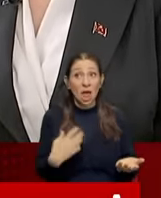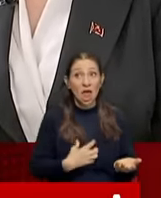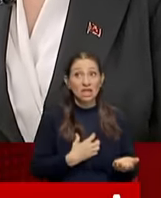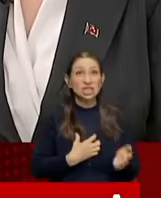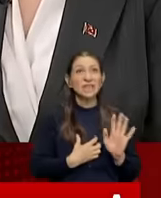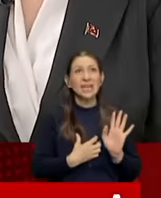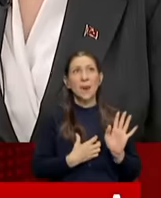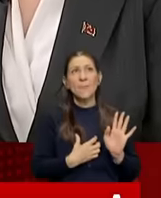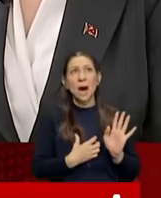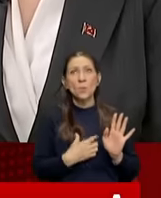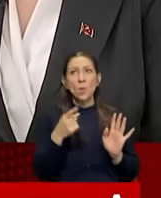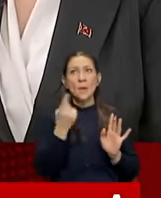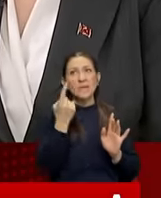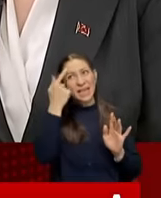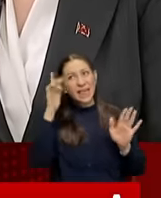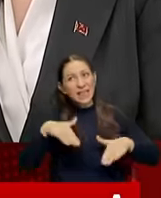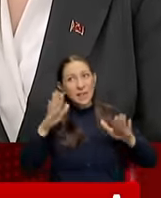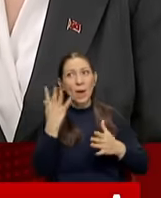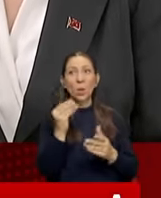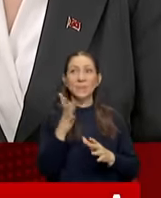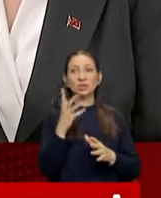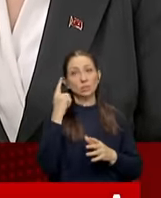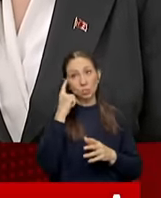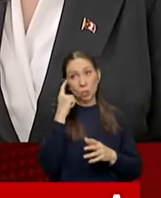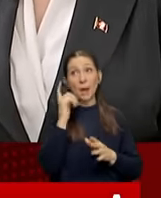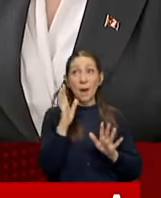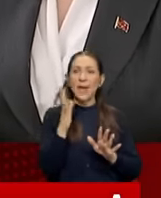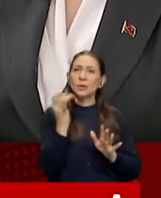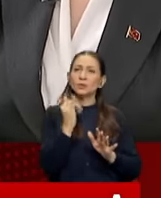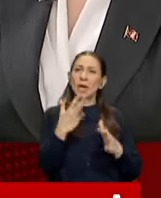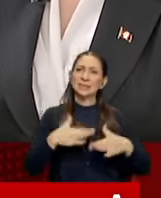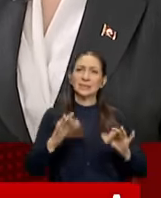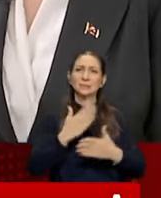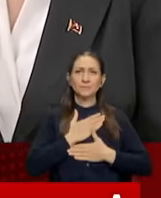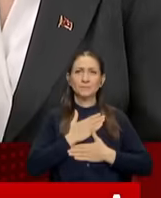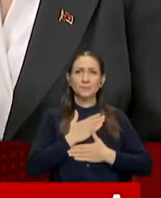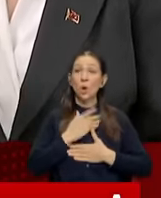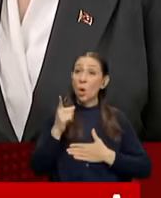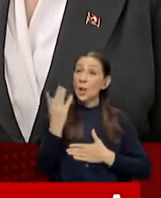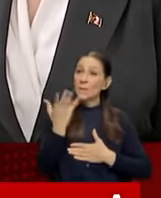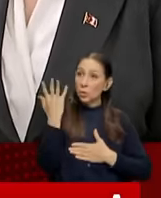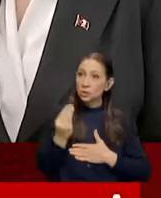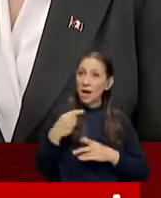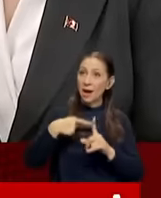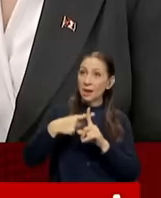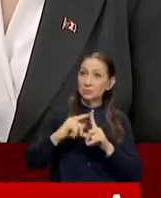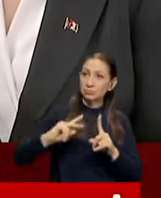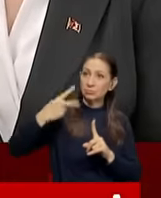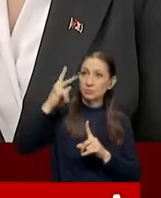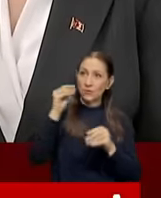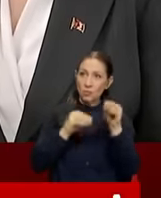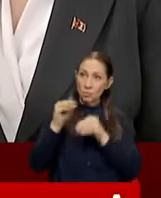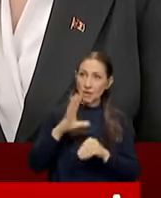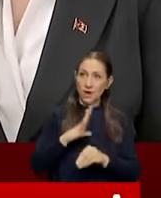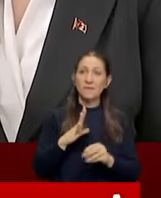endişe değil ama bu böyle bir Olasılığın olduğunu biliyorum olsun en kötüsüne de hazırlıklıyız bir şekilde öyle bile olsa artıya geçmenin formülü